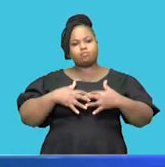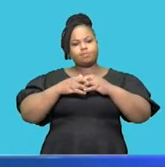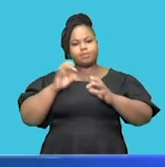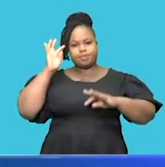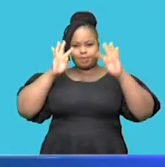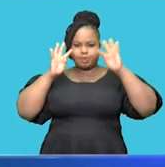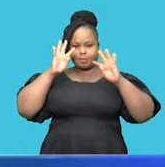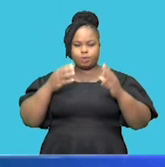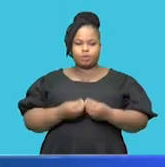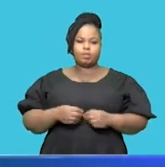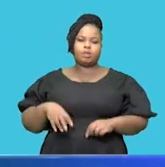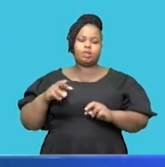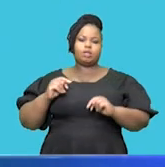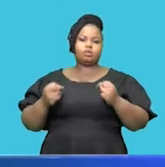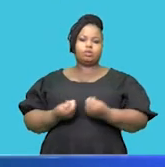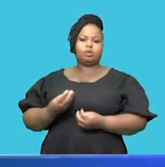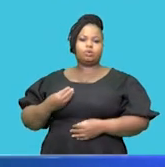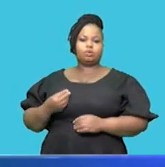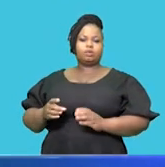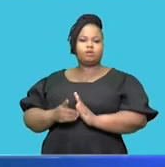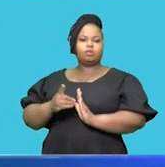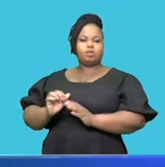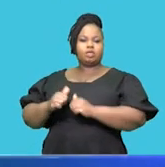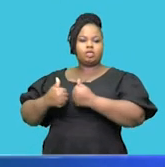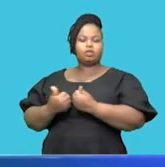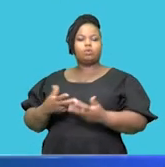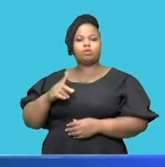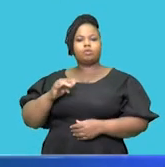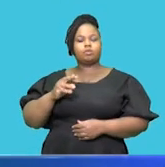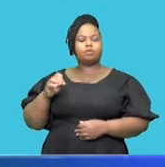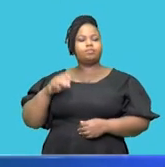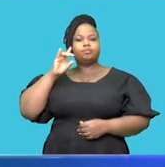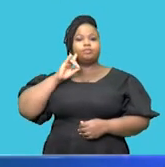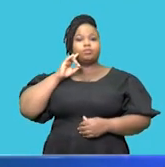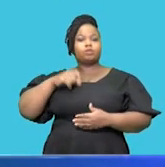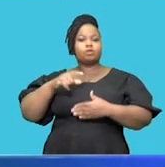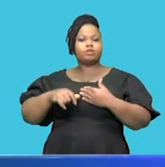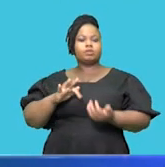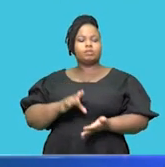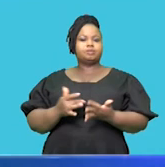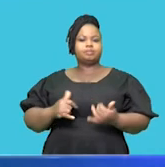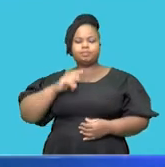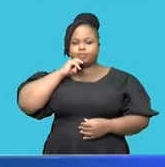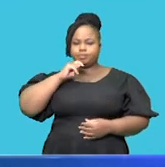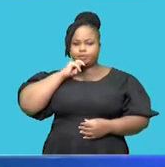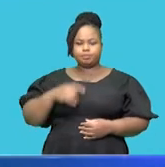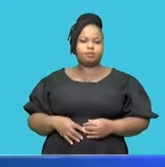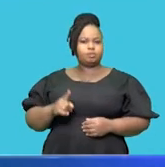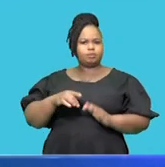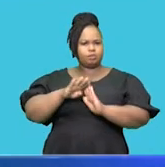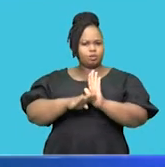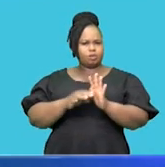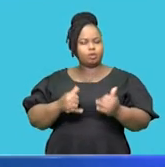ngokubambisana nenhlangano ye-National Youth Development Agency ekopane ngohotel and conference center e-Benoni namhlanje ekuseni. Lolu hlelo